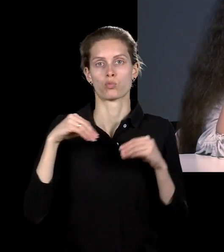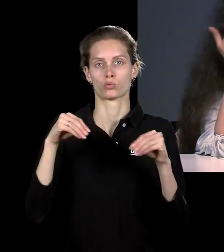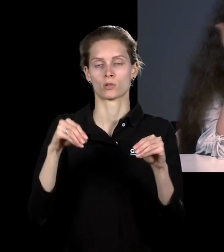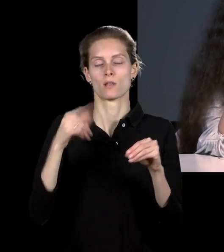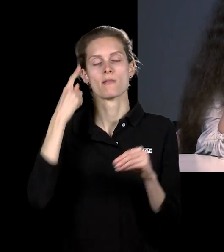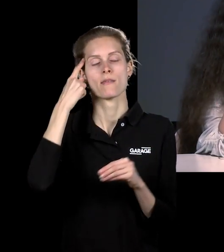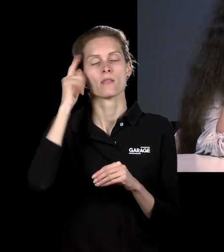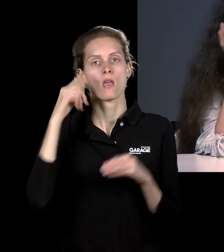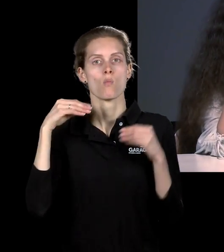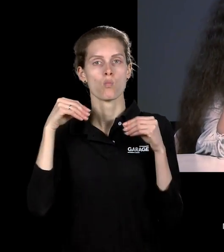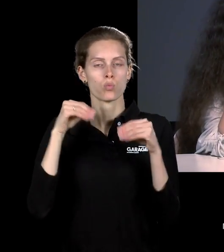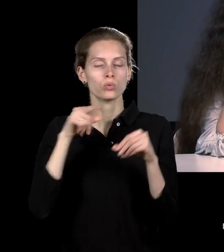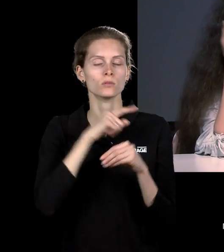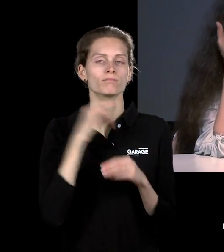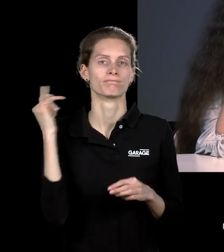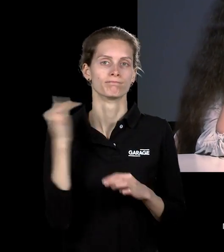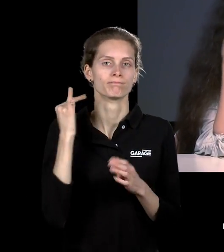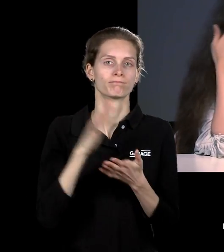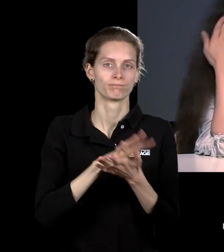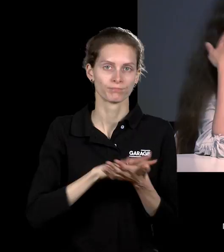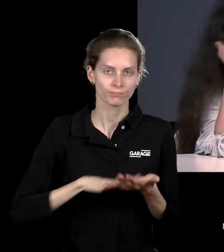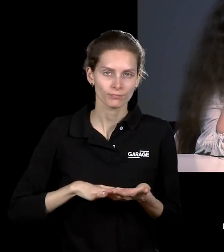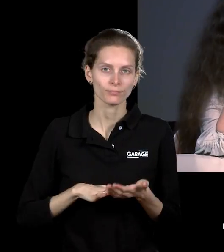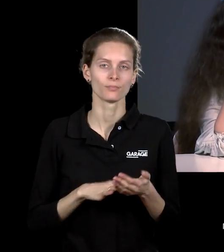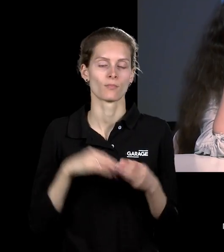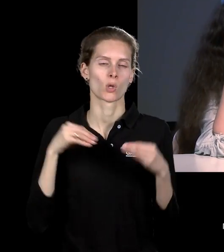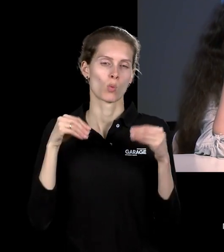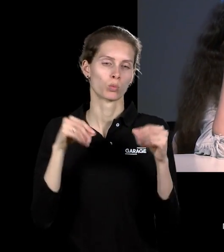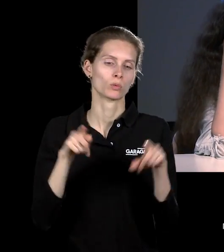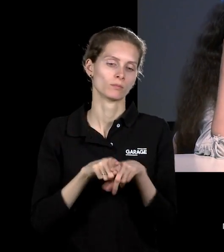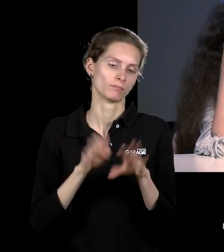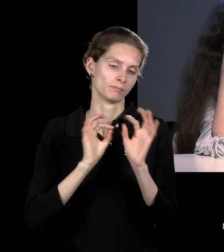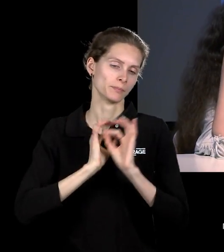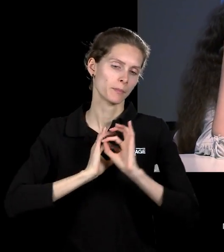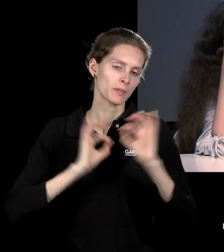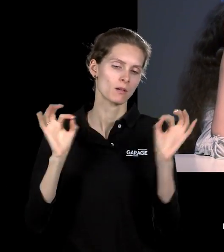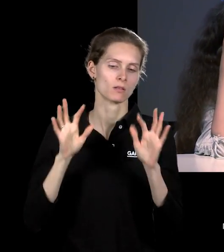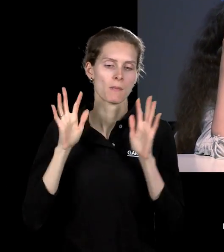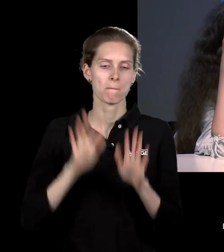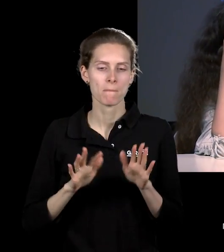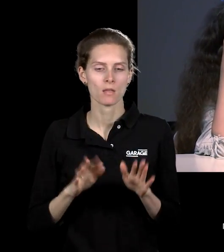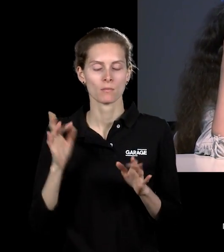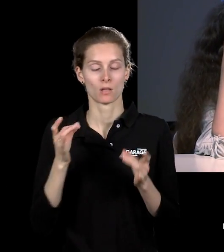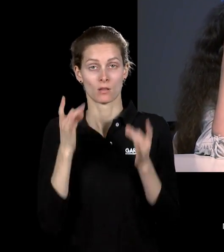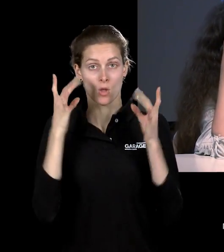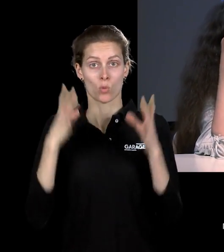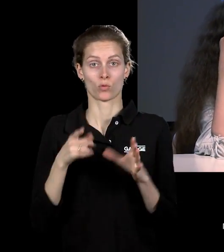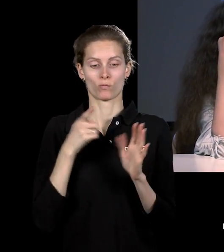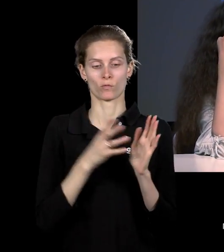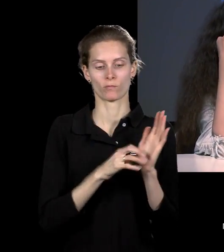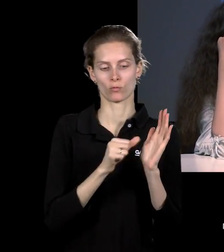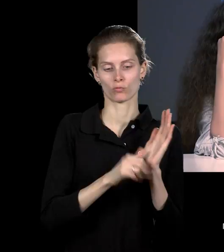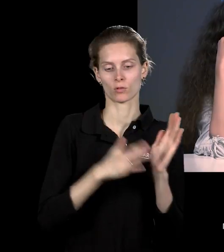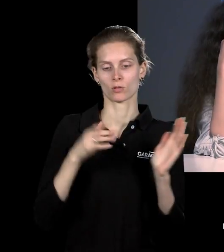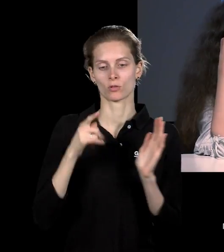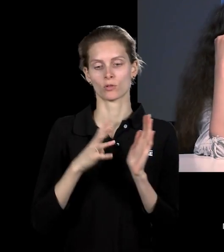пустыни продолжает его интересовать. И тем более, что эта пустыня – это такое вот прекрасное место, которое неожиданно в 60-е, в